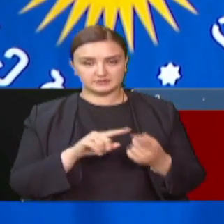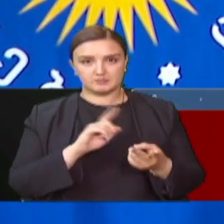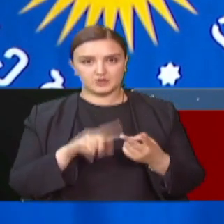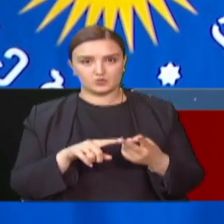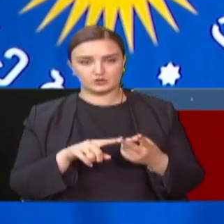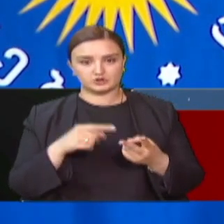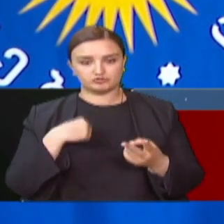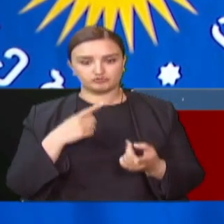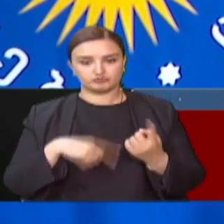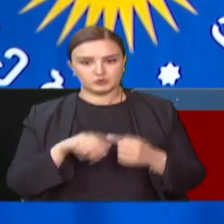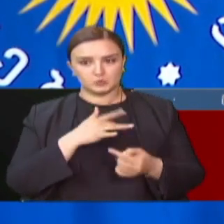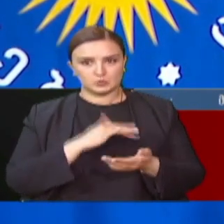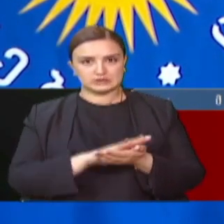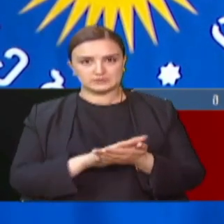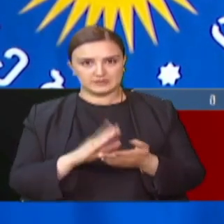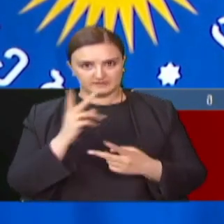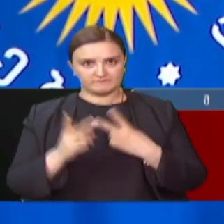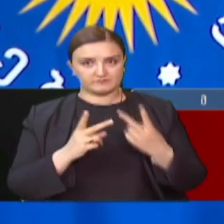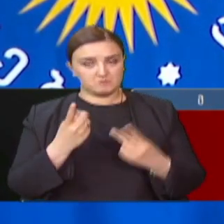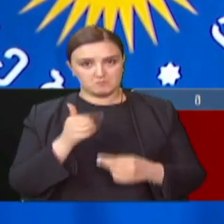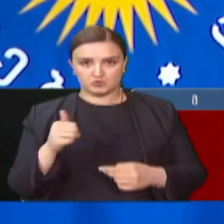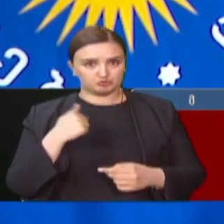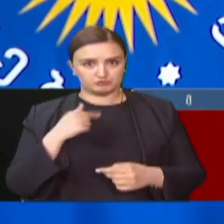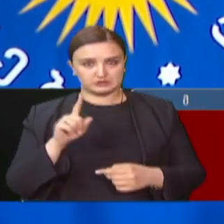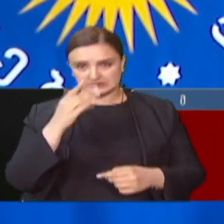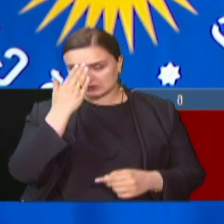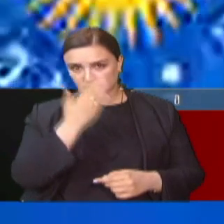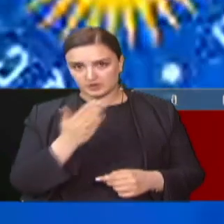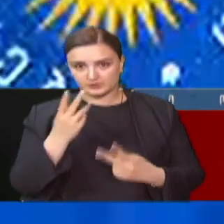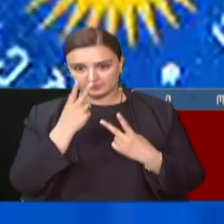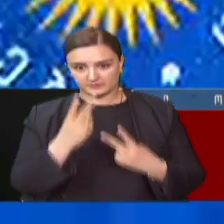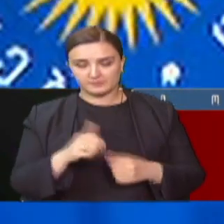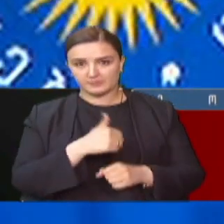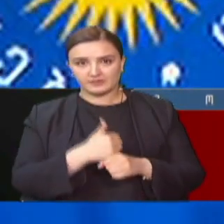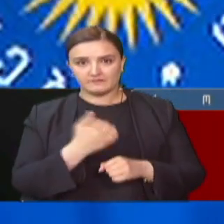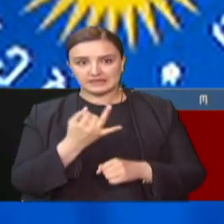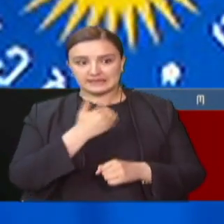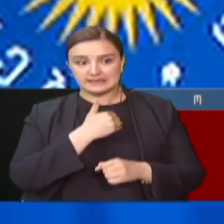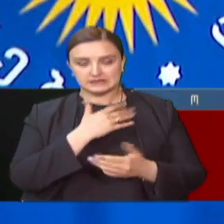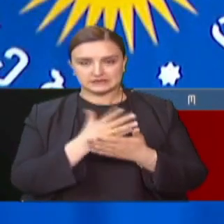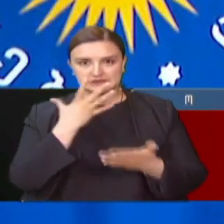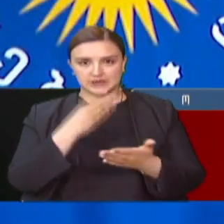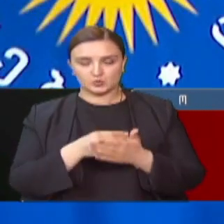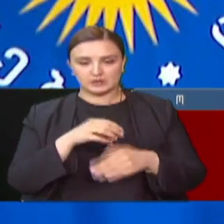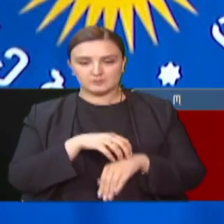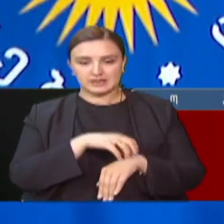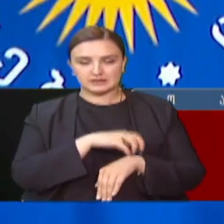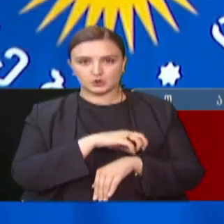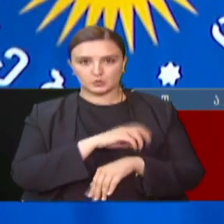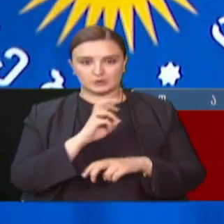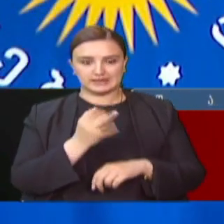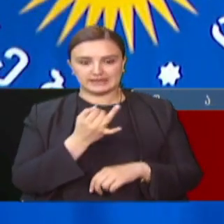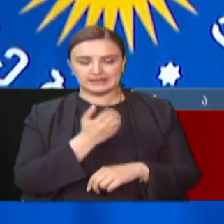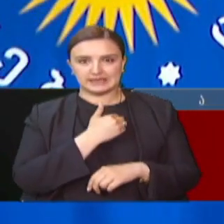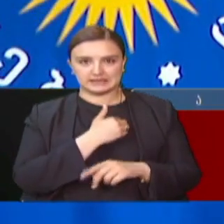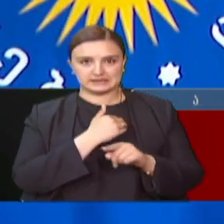მეორე, ჩვენ გულწრფელად ხედავთ და ამას მარტო ჩვენ კი არ ხედავთ, ამას საზოგადოებაც ხედავთ, რომ მართი მთავარი ინტერესი არის საკუთარი ვიწრო პოლიტიკური და ვიწრო პარტიული